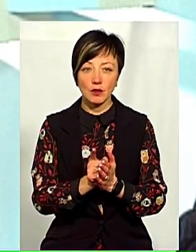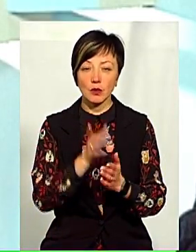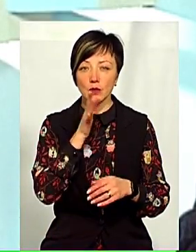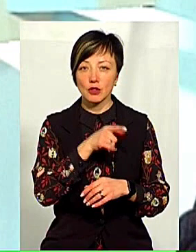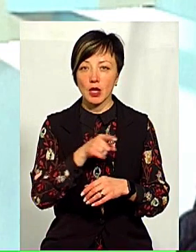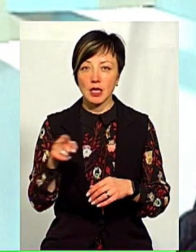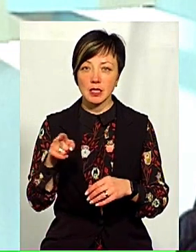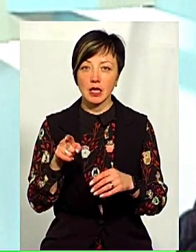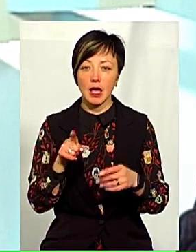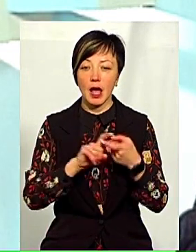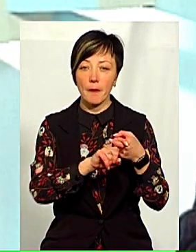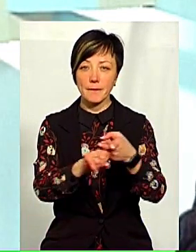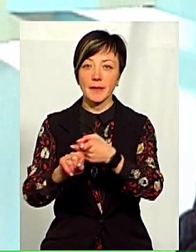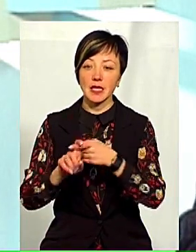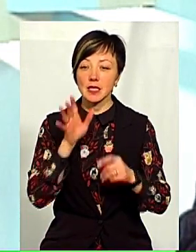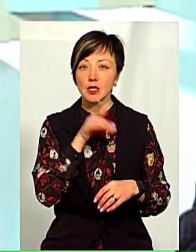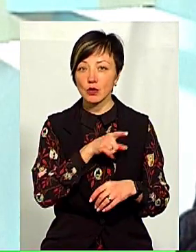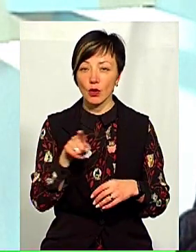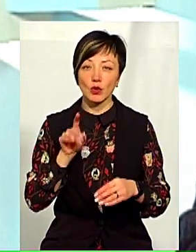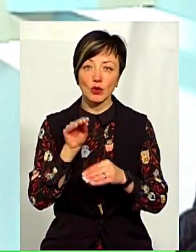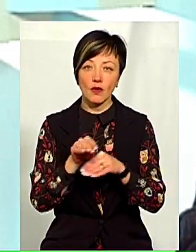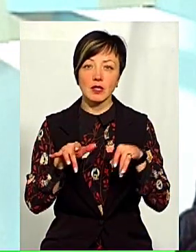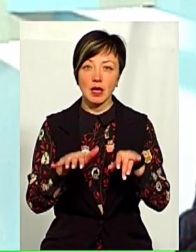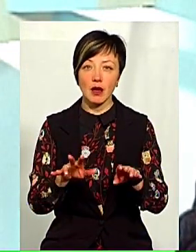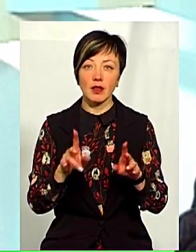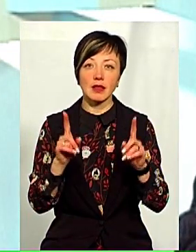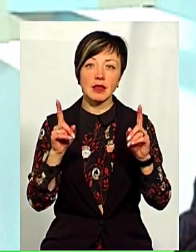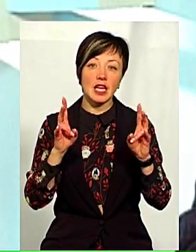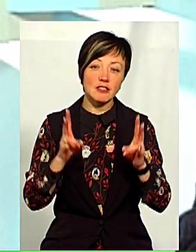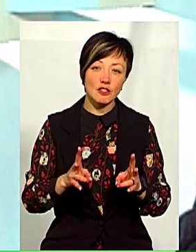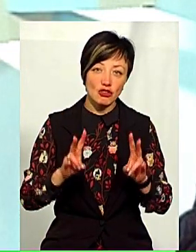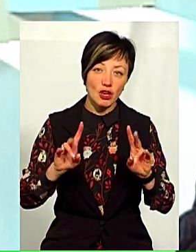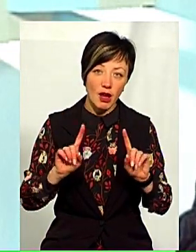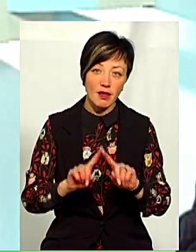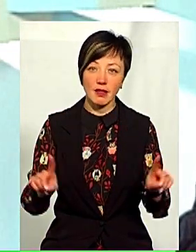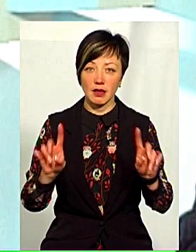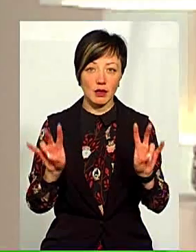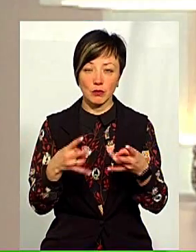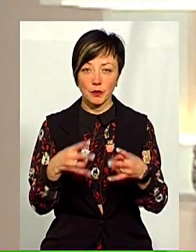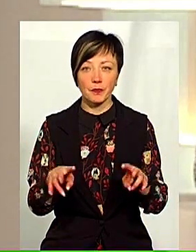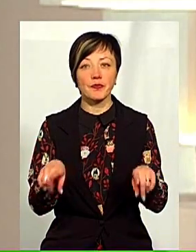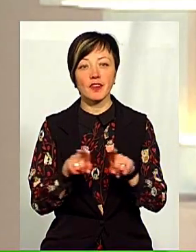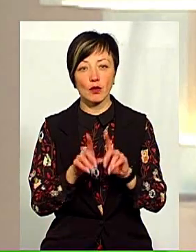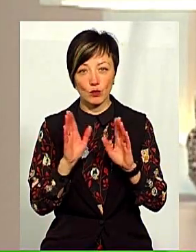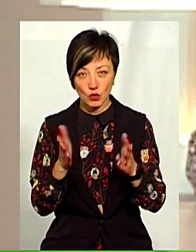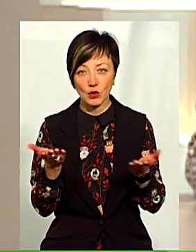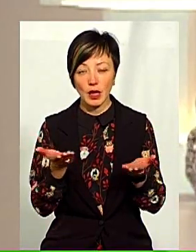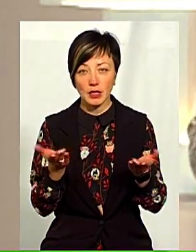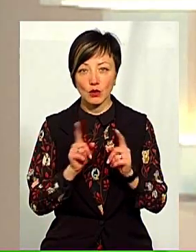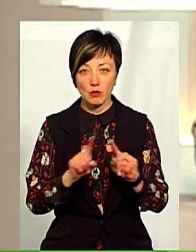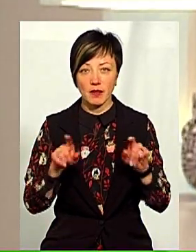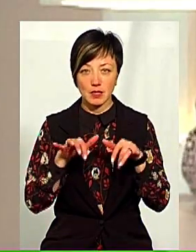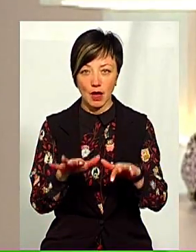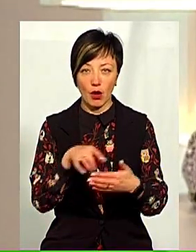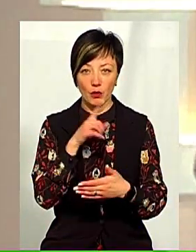час підсезону. Тут якихось додаткових заходів надзвичайних воно не потребує. А все-таки будуть якісь особливі